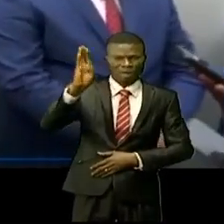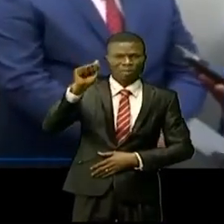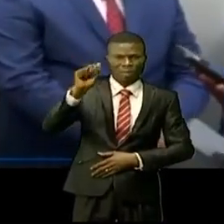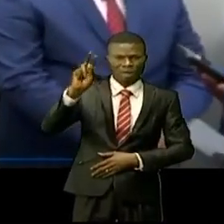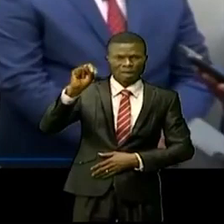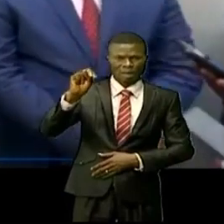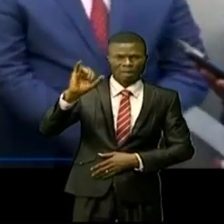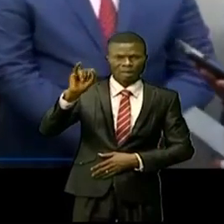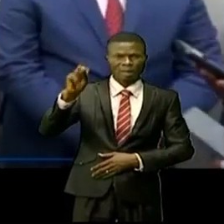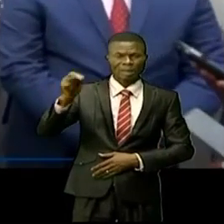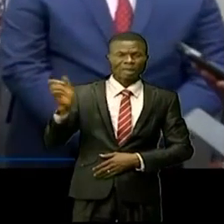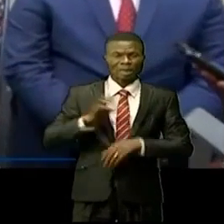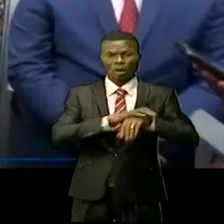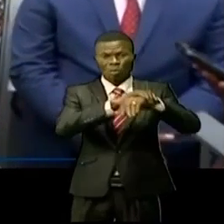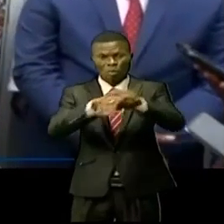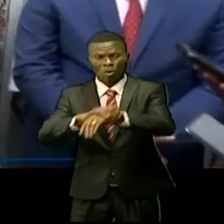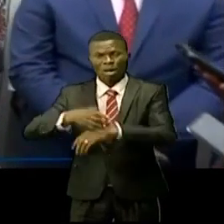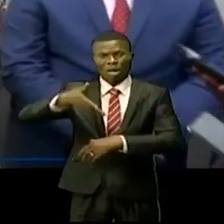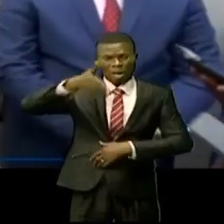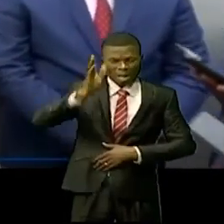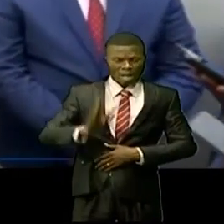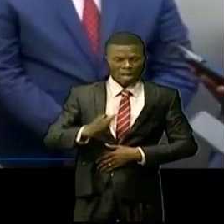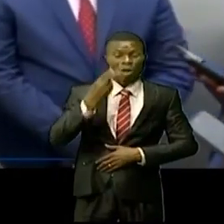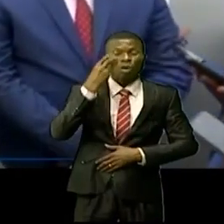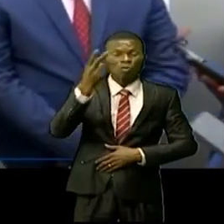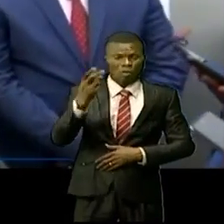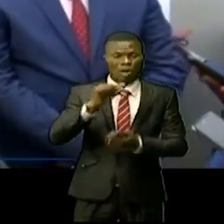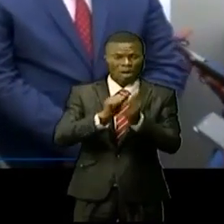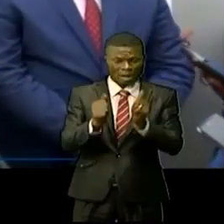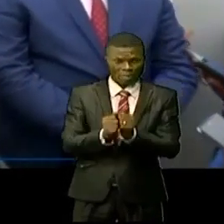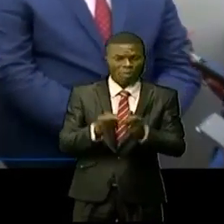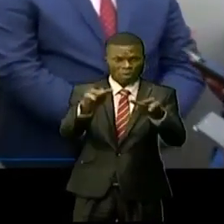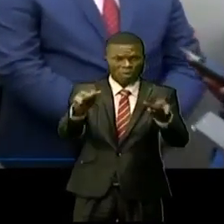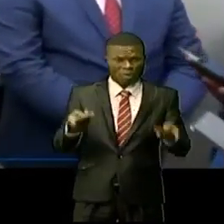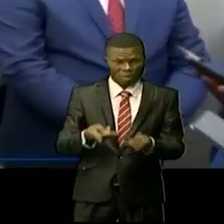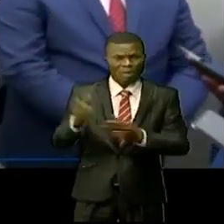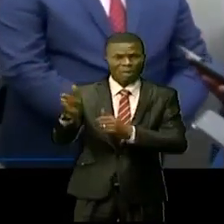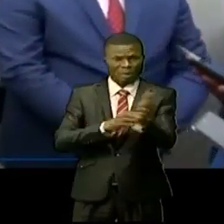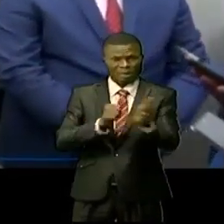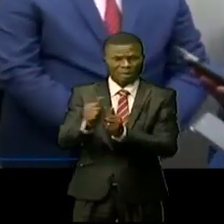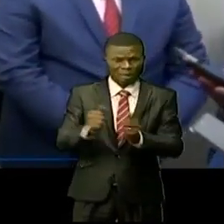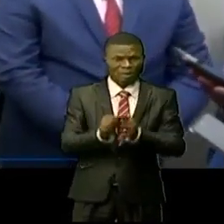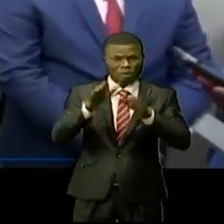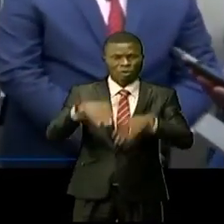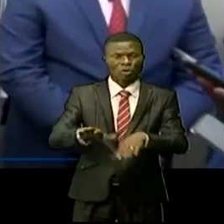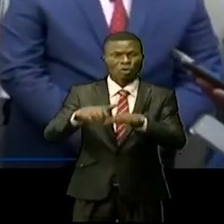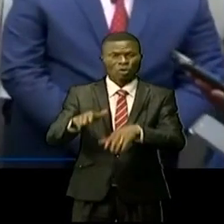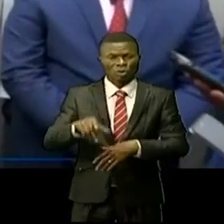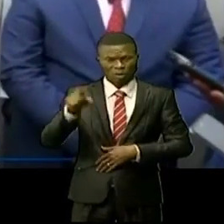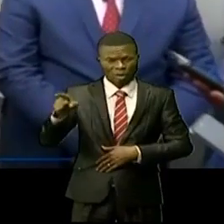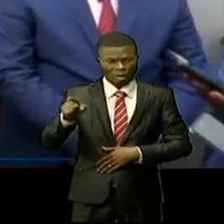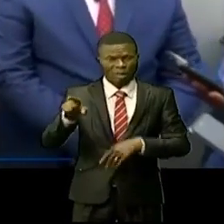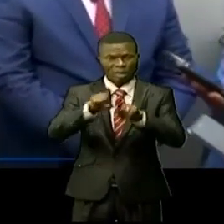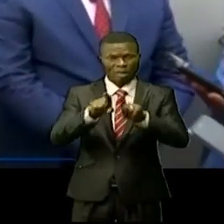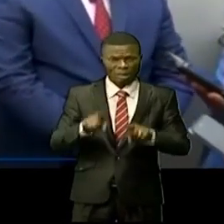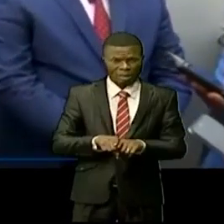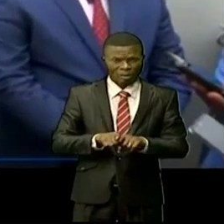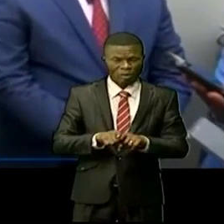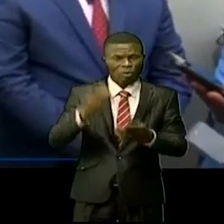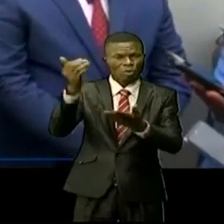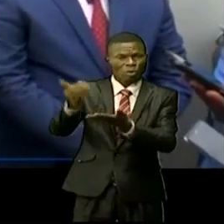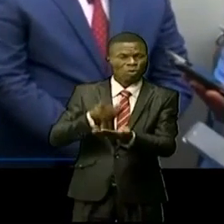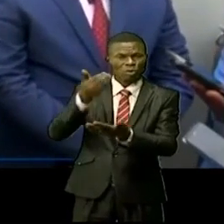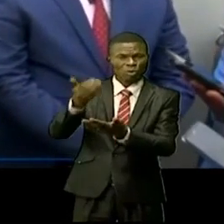des experts voir la problématique de la pollution de la rivière Arumi à la suite de